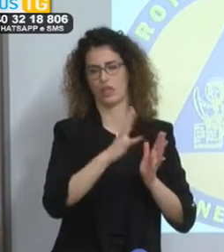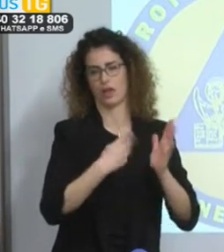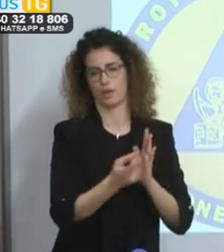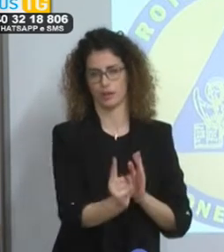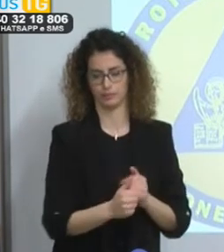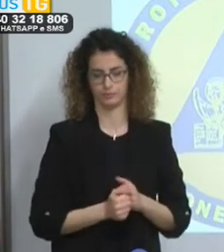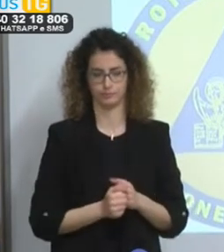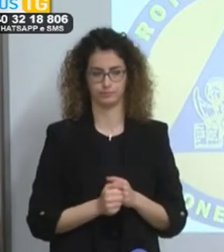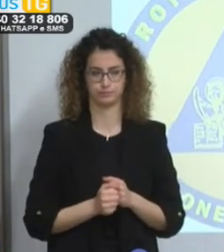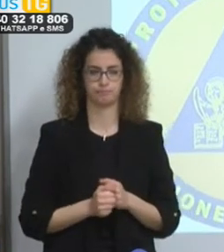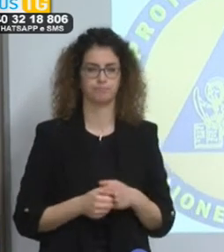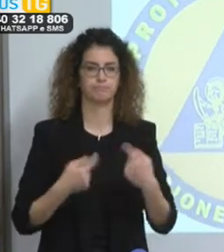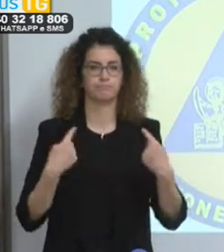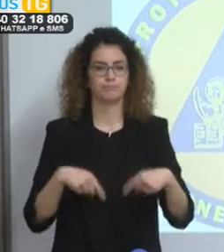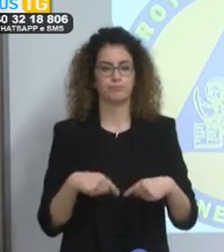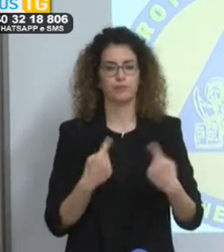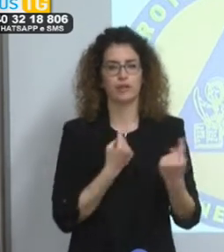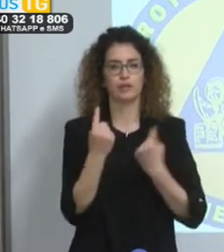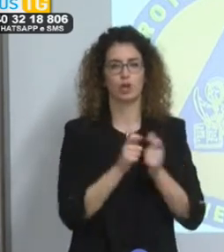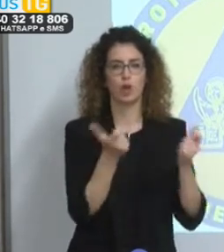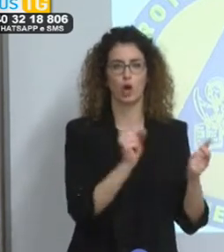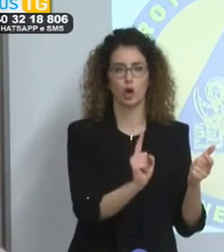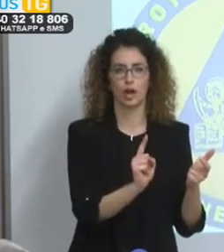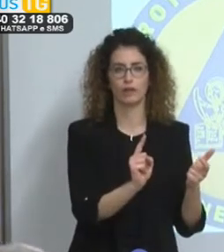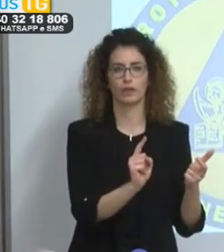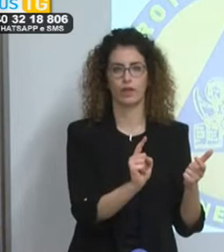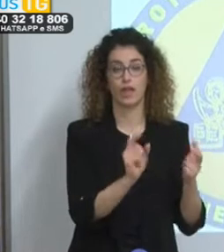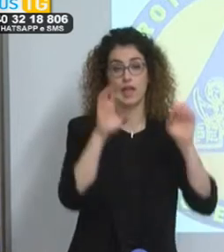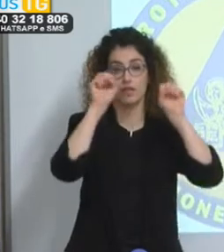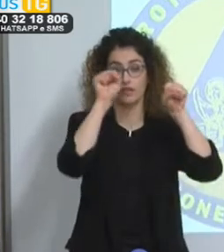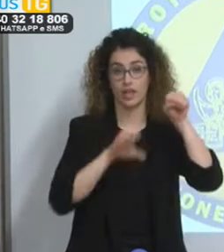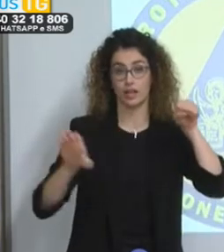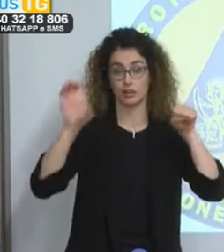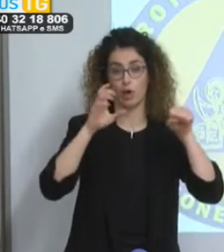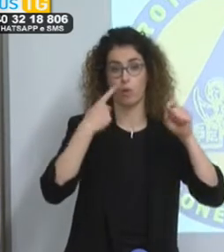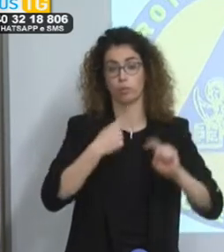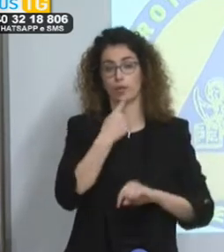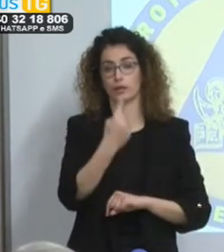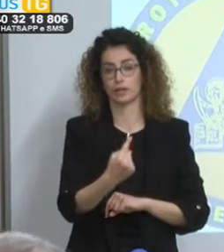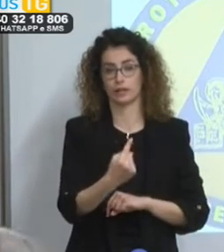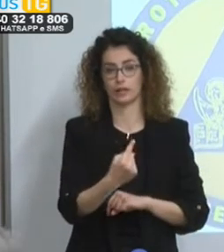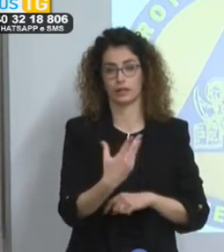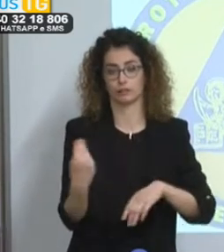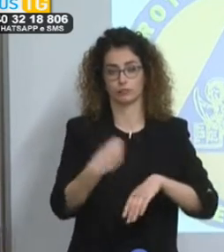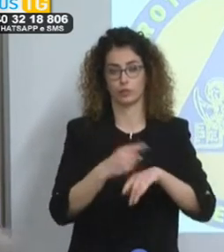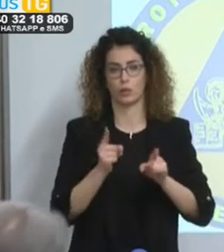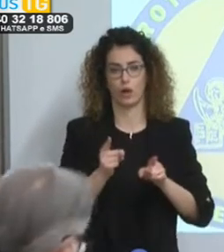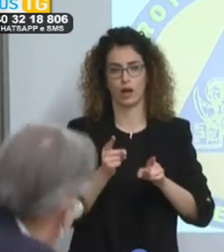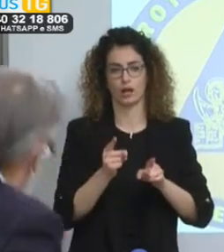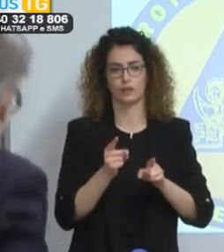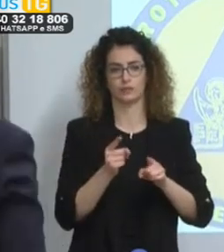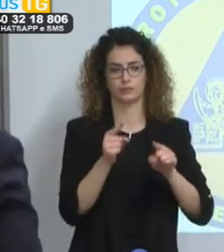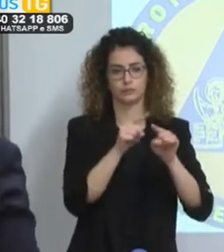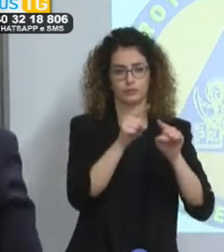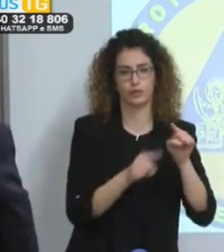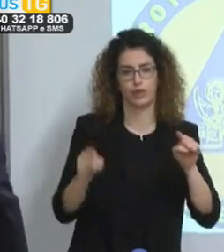tabelle. Insomma, la situazione dell'area non critica ormai in Veneto, posso aggiungervi questo, ci dà un'inversione di tendenza